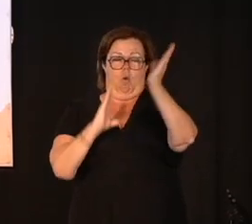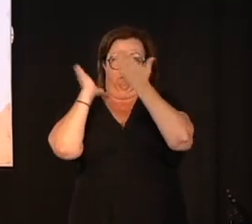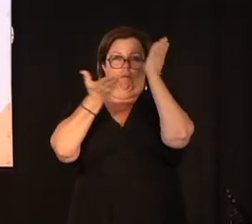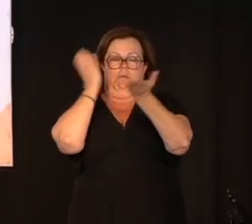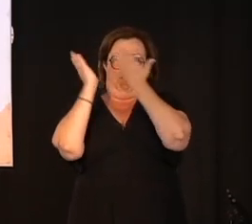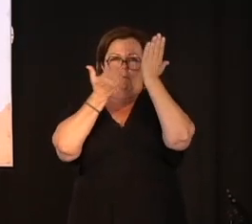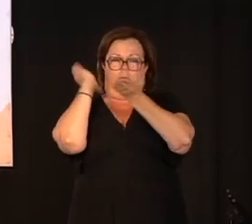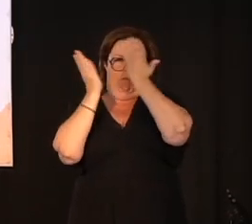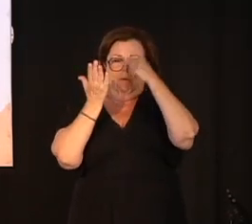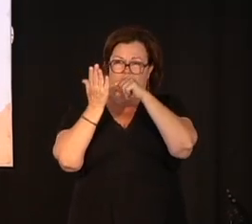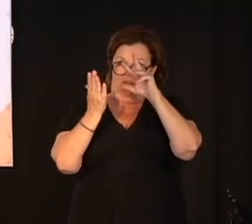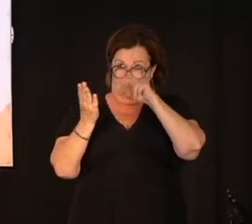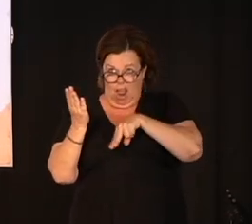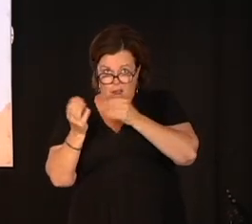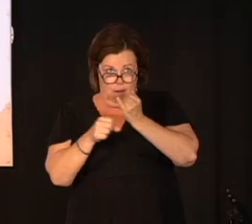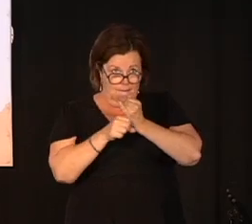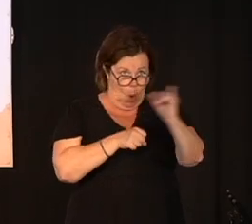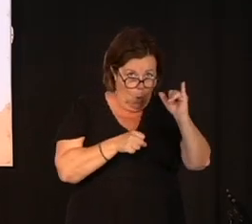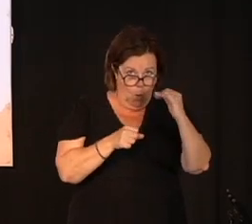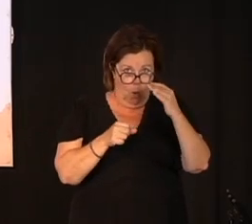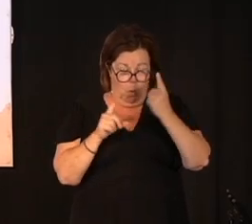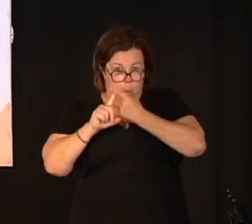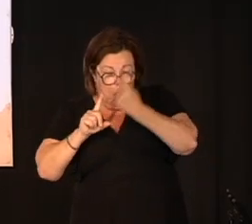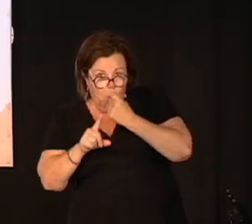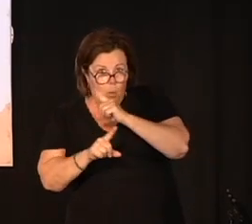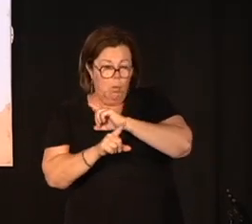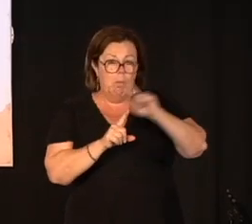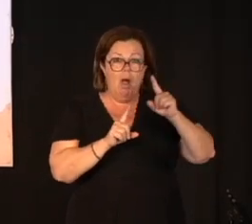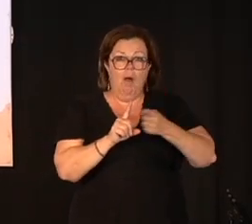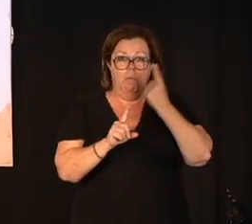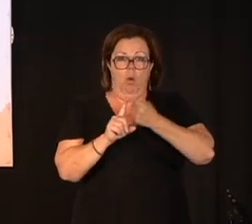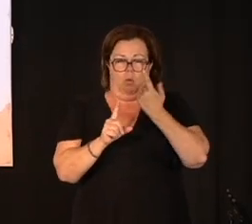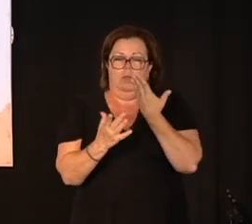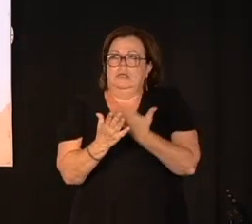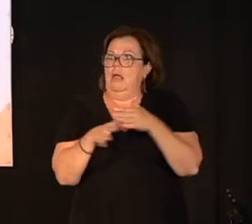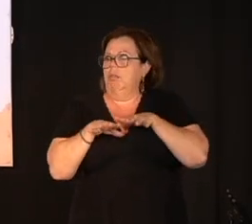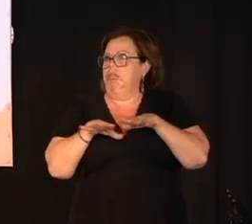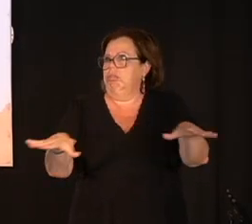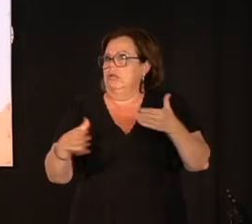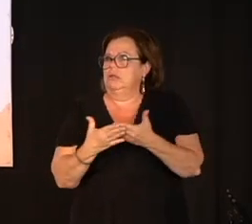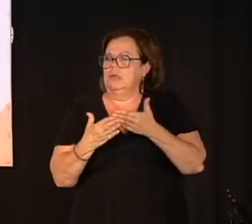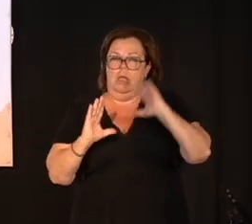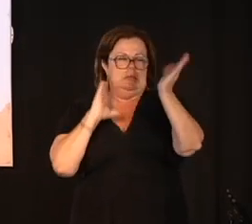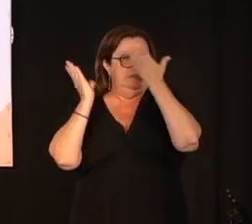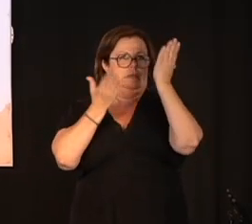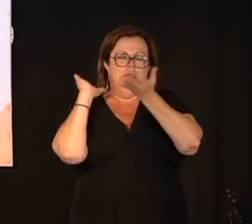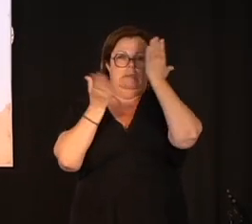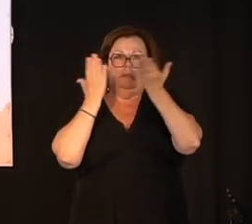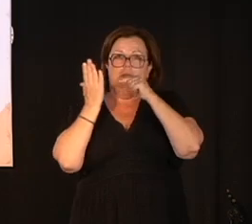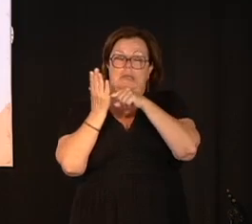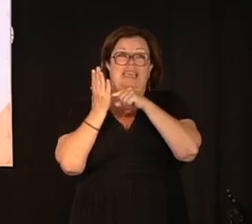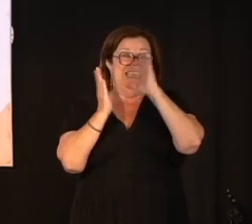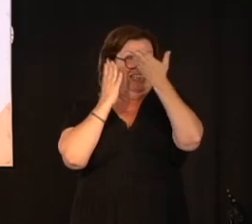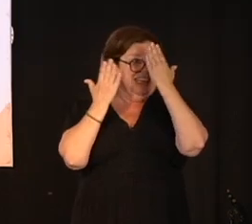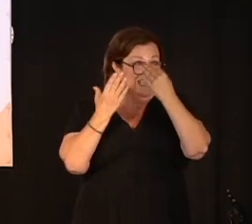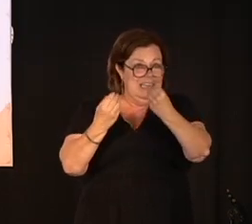mal à hiérarchiser l'information. Et nous cherchons à interpréter le monde, à interpréter les mondes avec ces informations